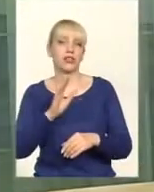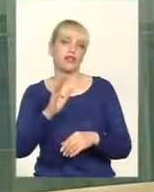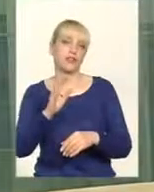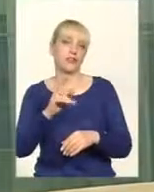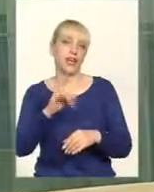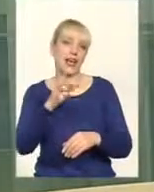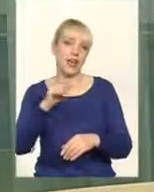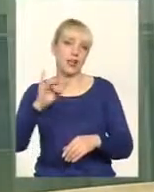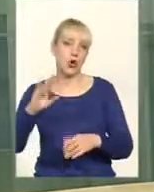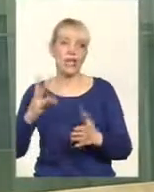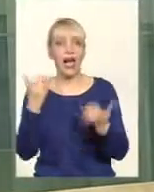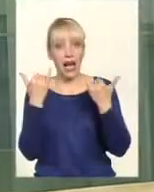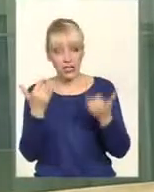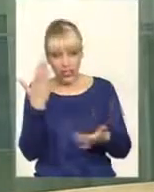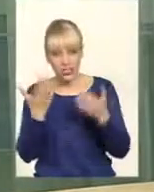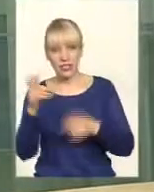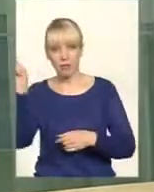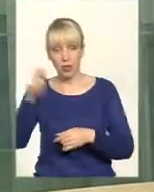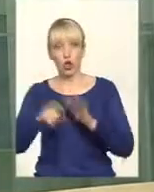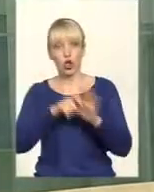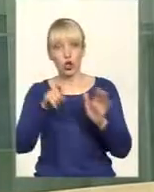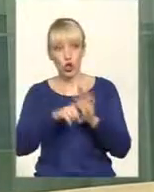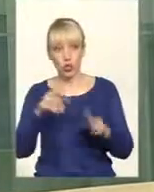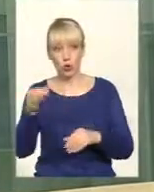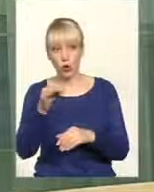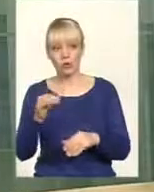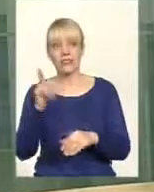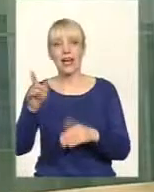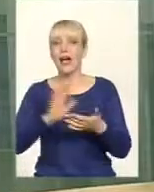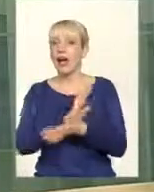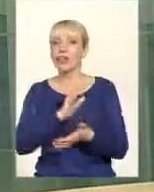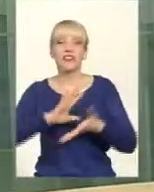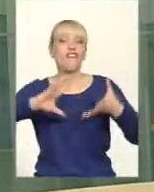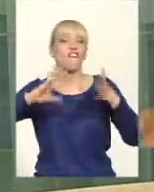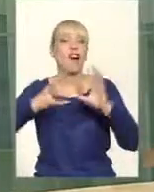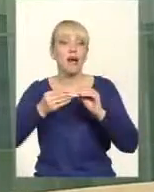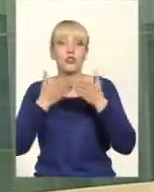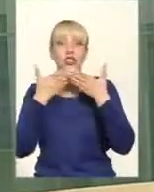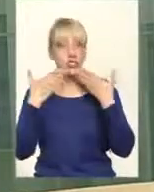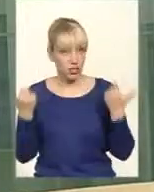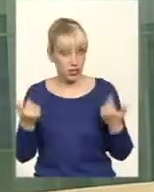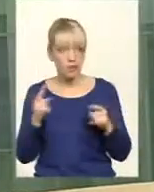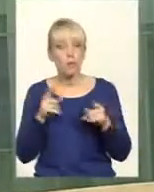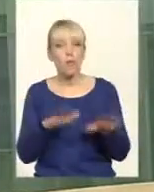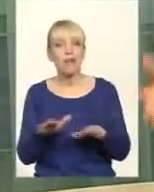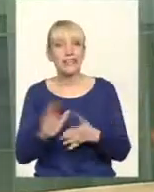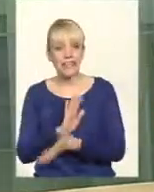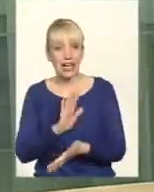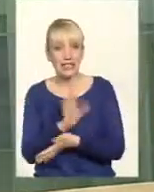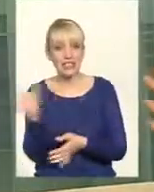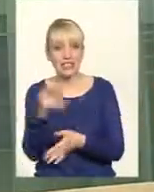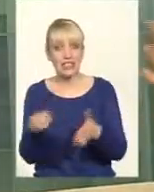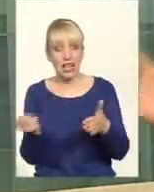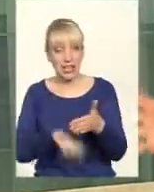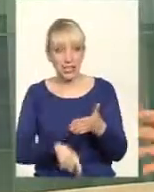вот в сию секунду, если вы приедете в Донецкую область и зайдете в газетный киоск, газет нет вообще. Потому что местные все позакрывались, а все